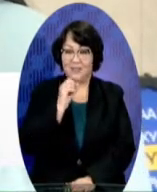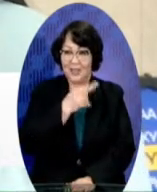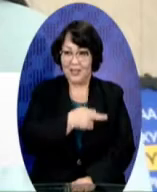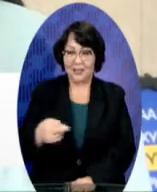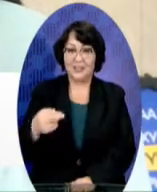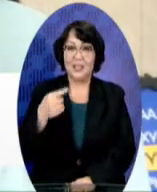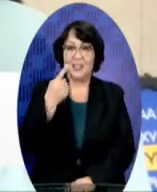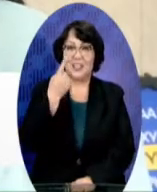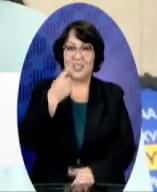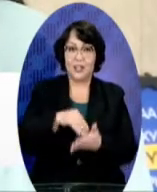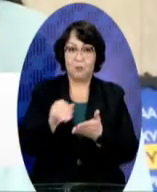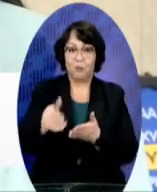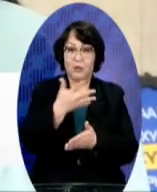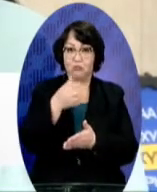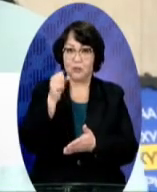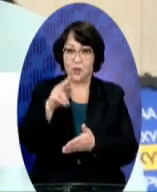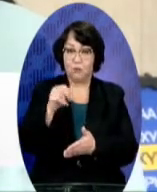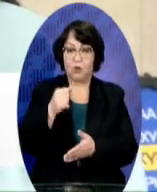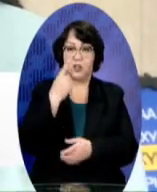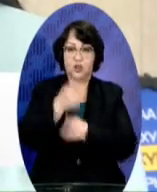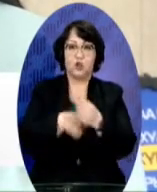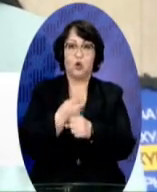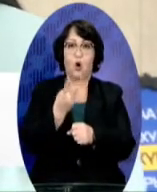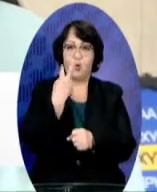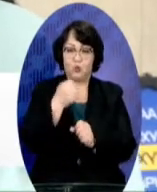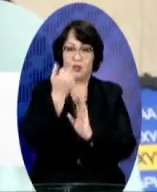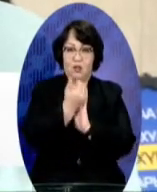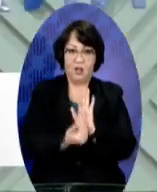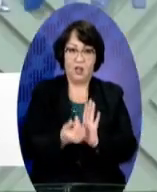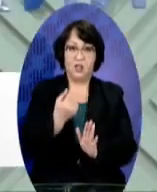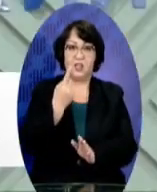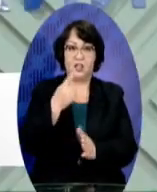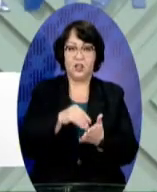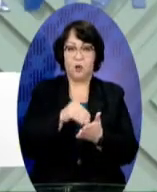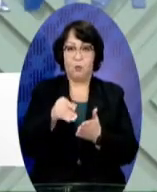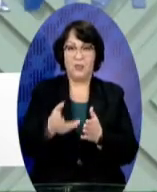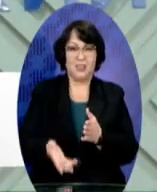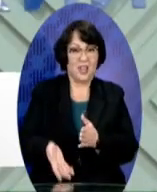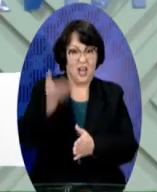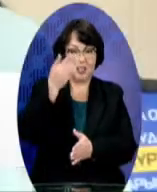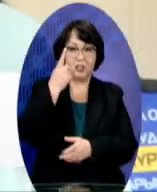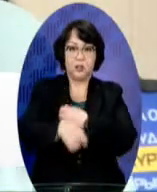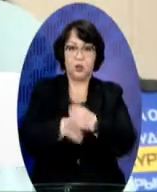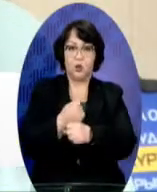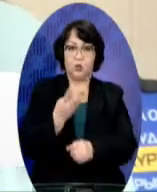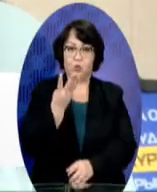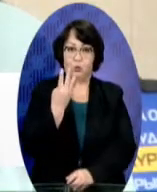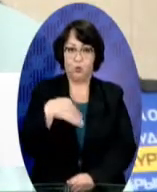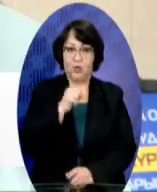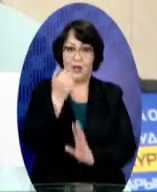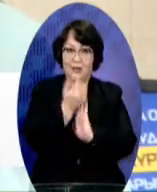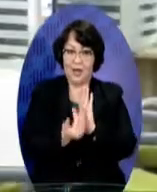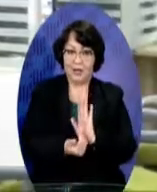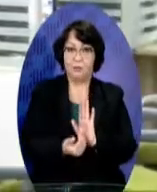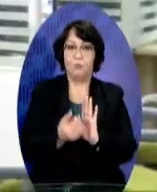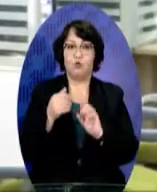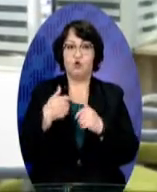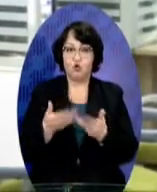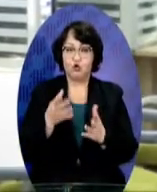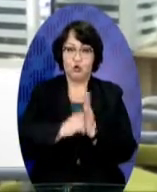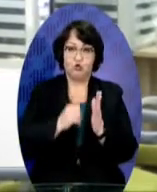бол жилд 2 удаа тайлангаа өгнө. За тэр бүм 500-аас дээш 600 төгрөгийн хүртэлхийт бол жилд 4 удаа тайлангаа өгдөг. А ийм болж өөрчлөгдсөн байна. Одоо